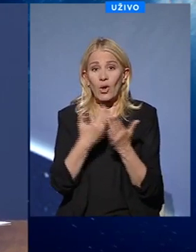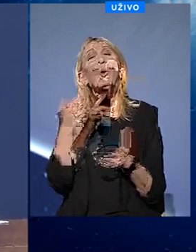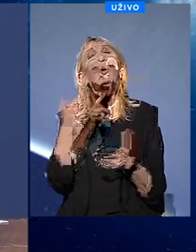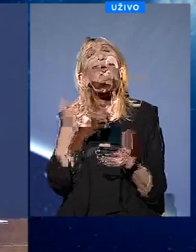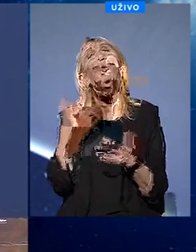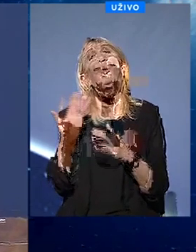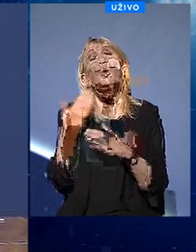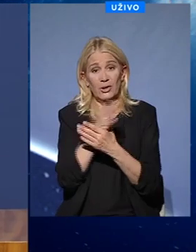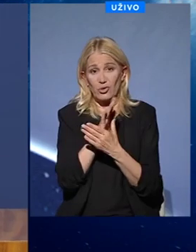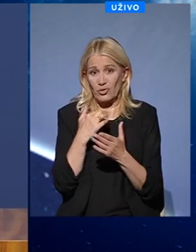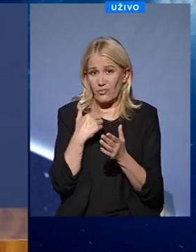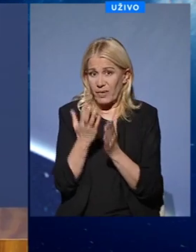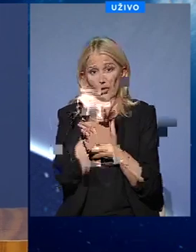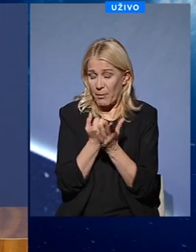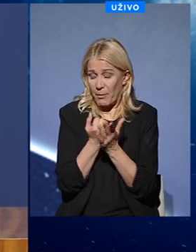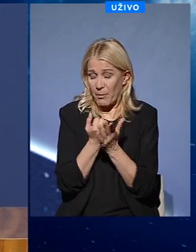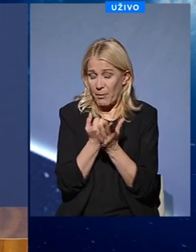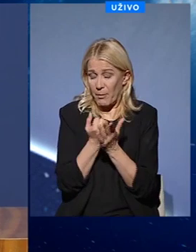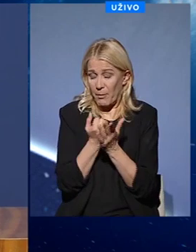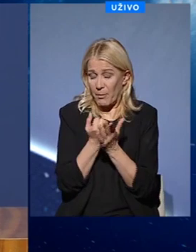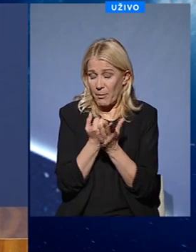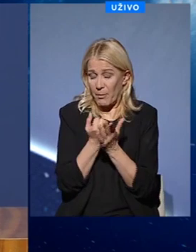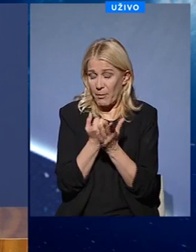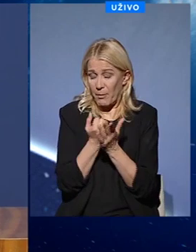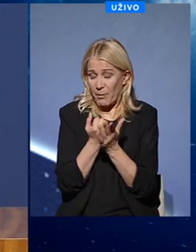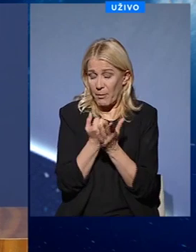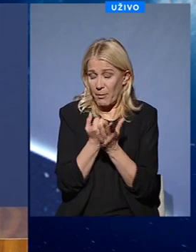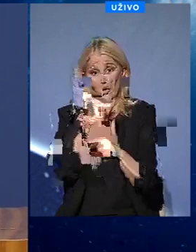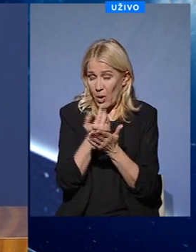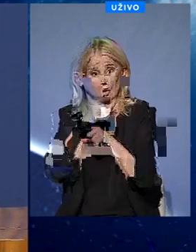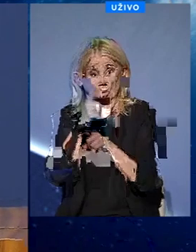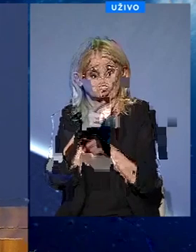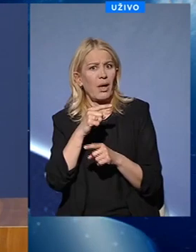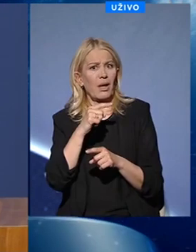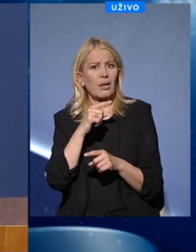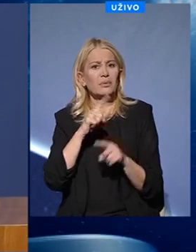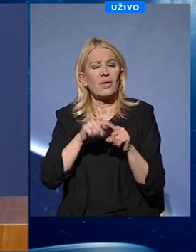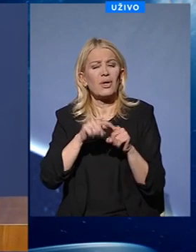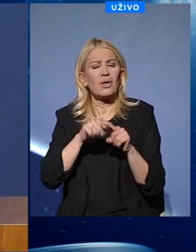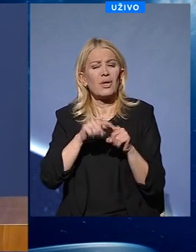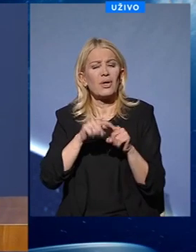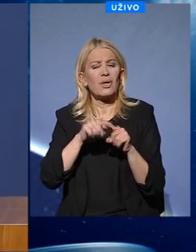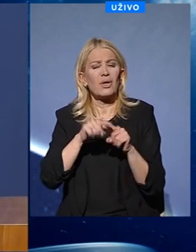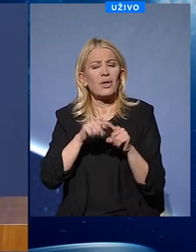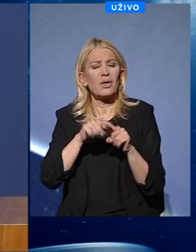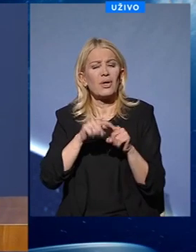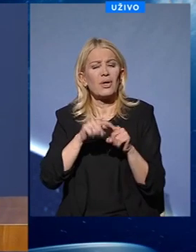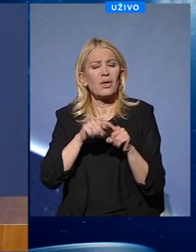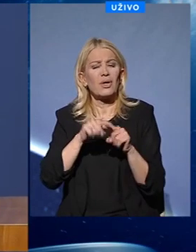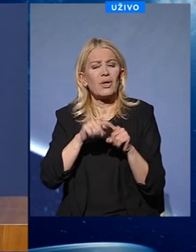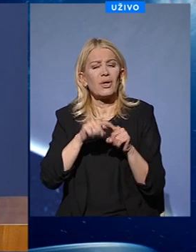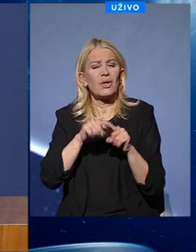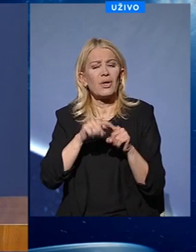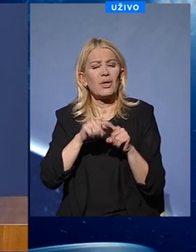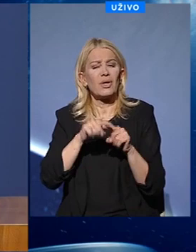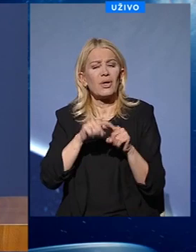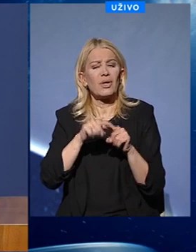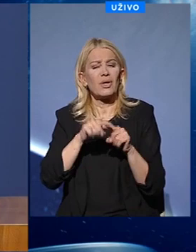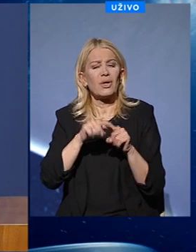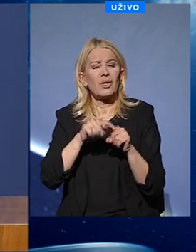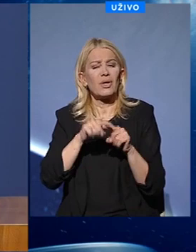umeđu vremenu dobili, da će uredba po kojoj se deci sa autizmom odobrava izlazak u bilo koje vreme